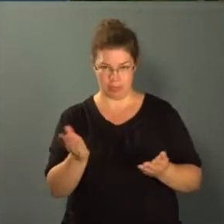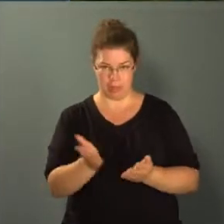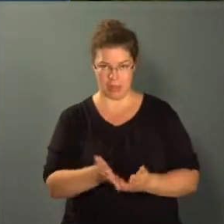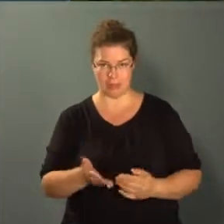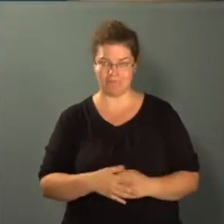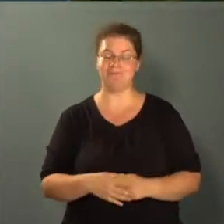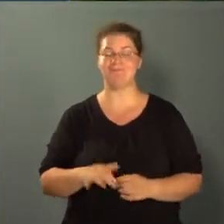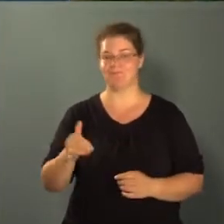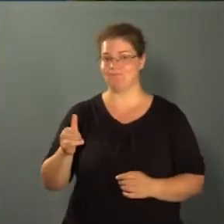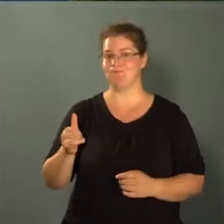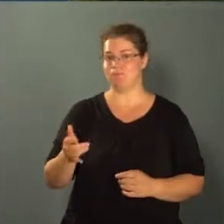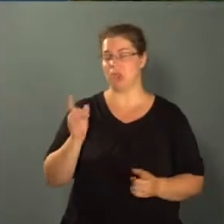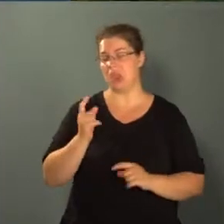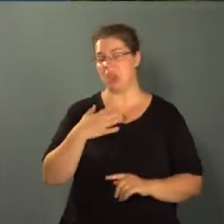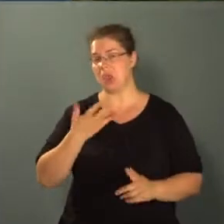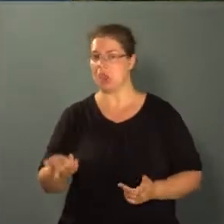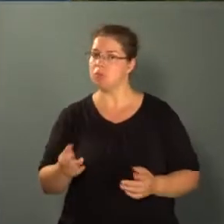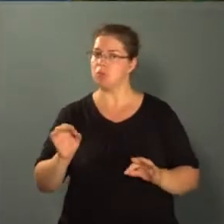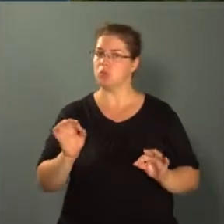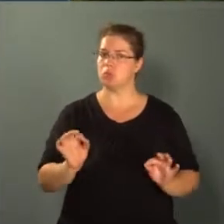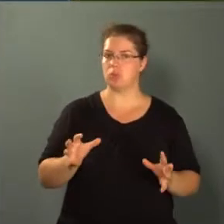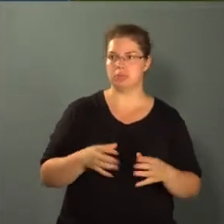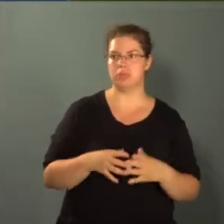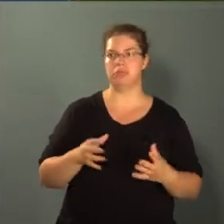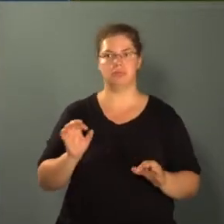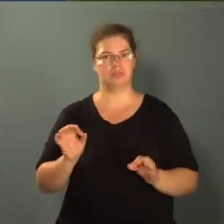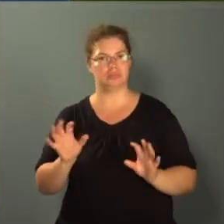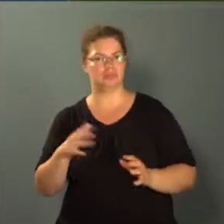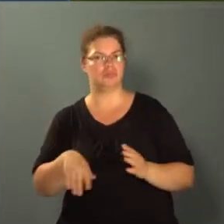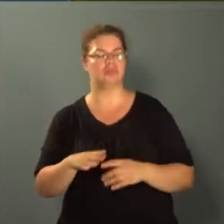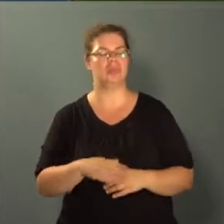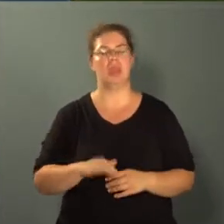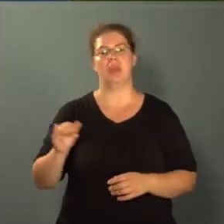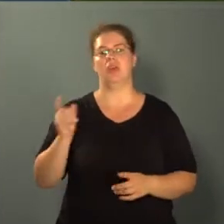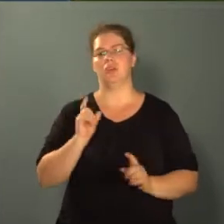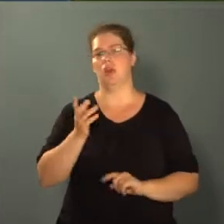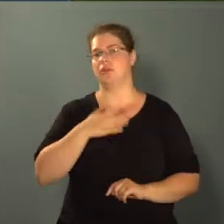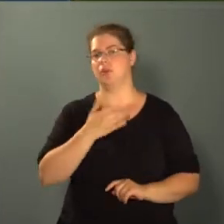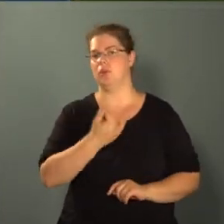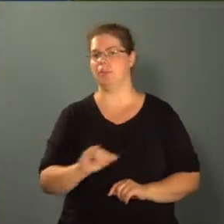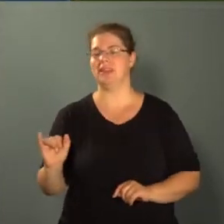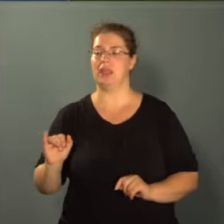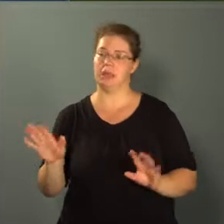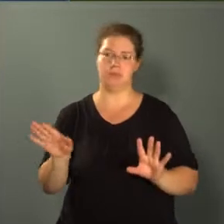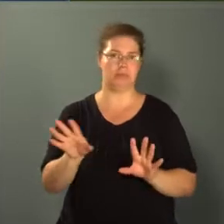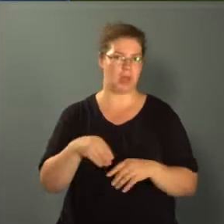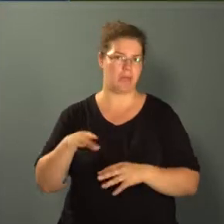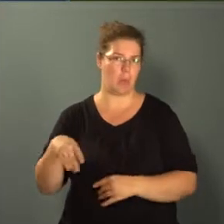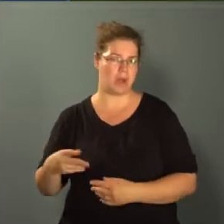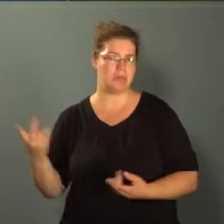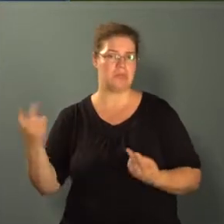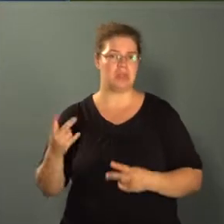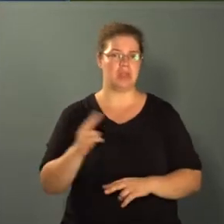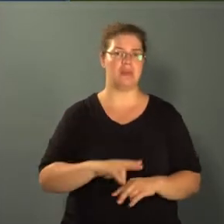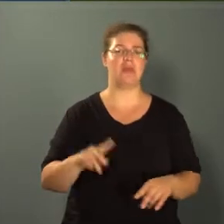beilleszkedtek? Én azt gondolom, hogy igen, ez tényleg egy nagyon jó közeg és egy nagyon jó társaság, és azt gondolom, hogy mindenkit befogadtak.